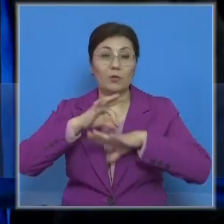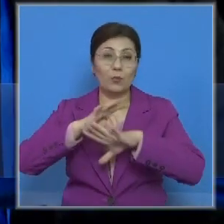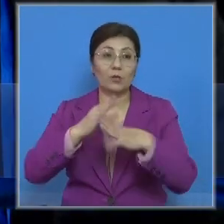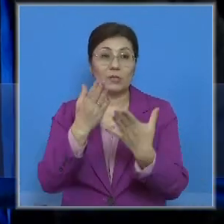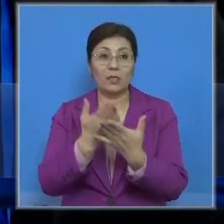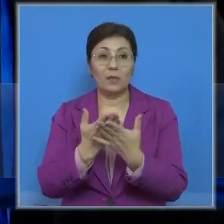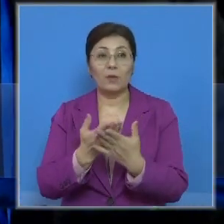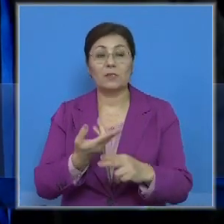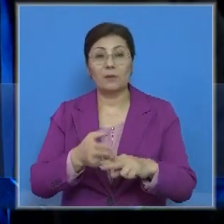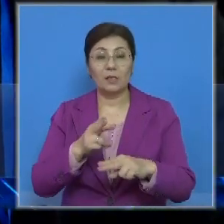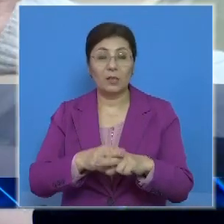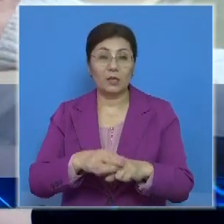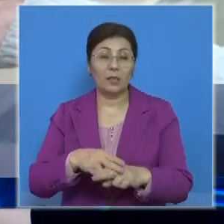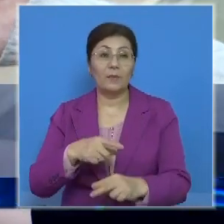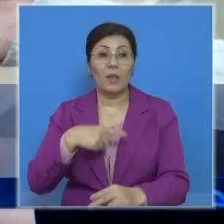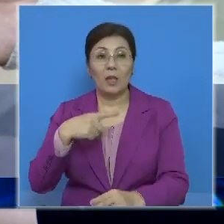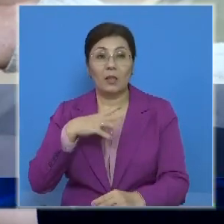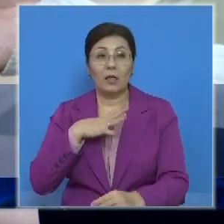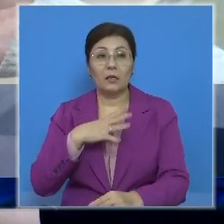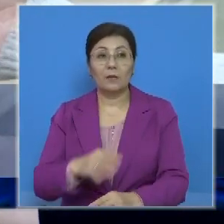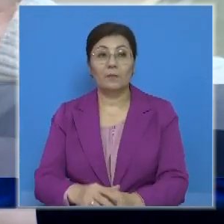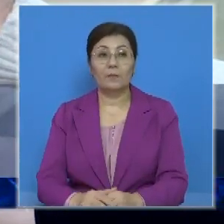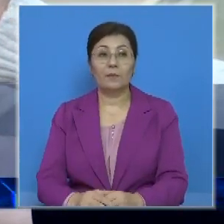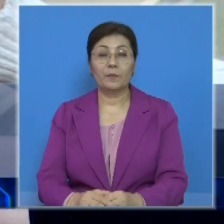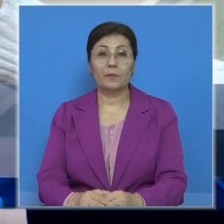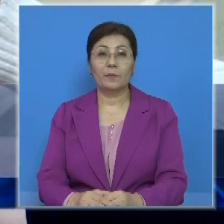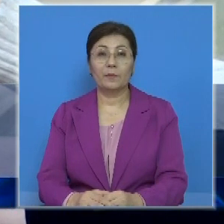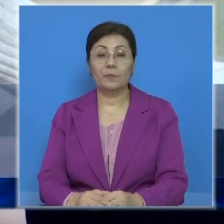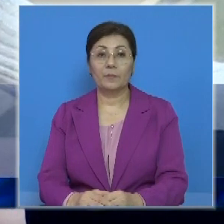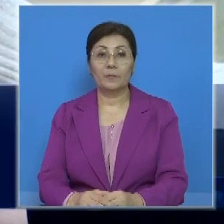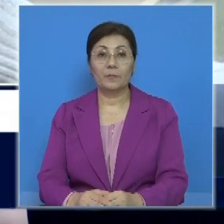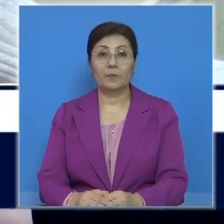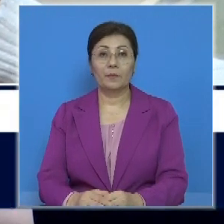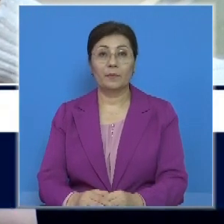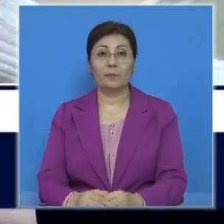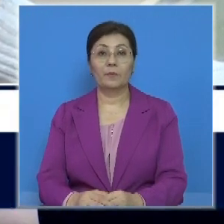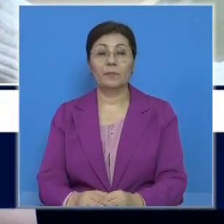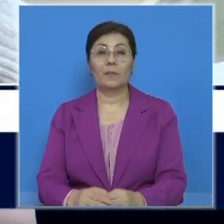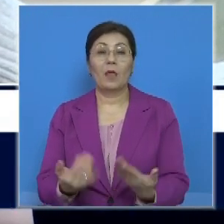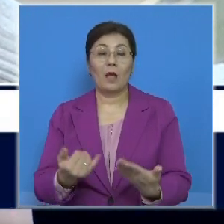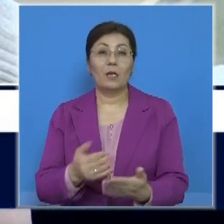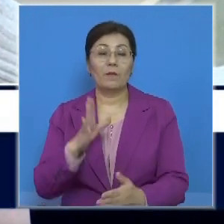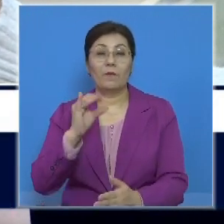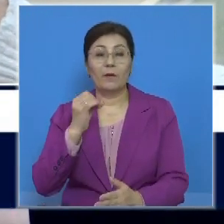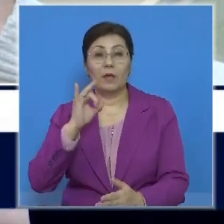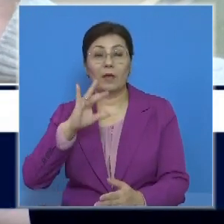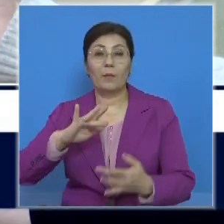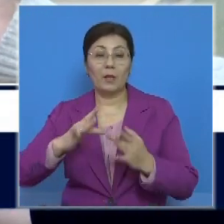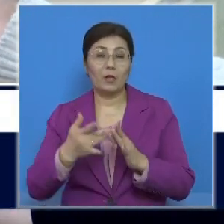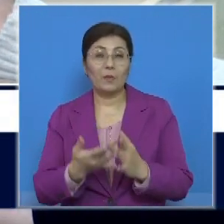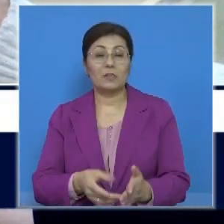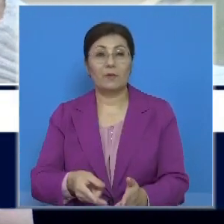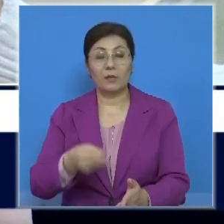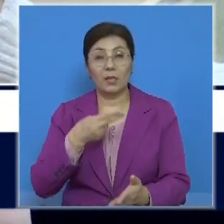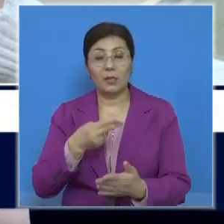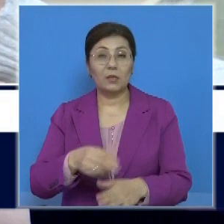воркаут алаңдарының жайын жақсы біледі. Открыто говорить, что сегодня очень популярны все различные вейпы. Қазір вейп, электронды темекілер жастар